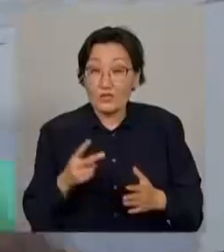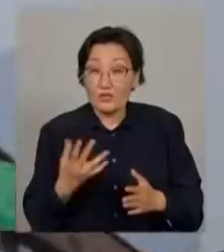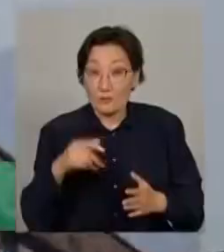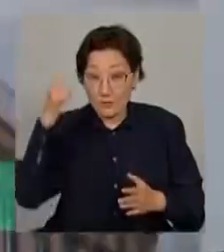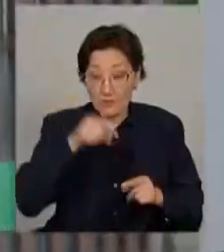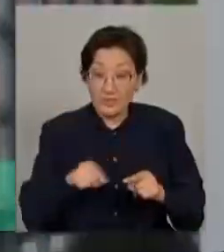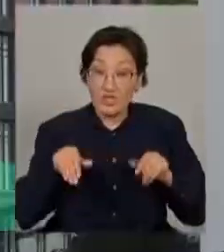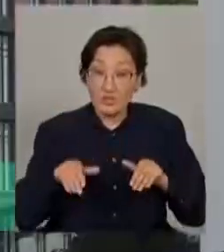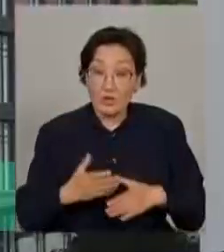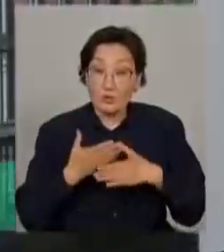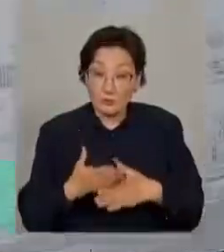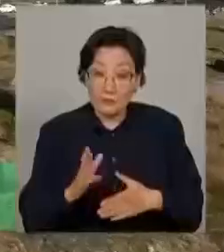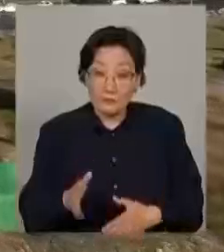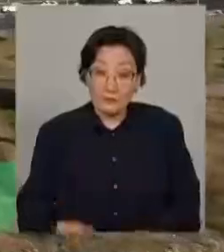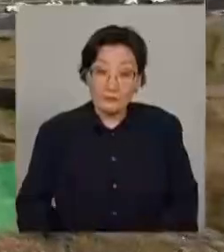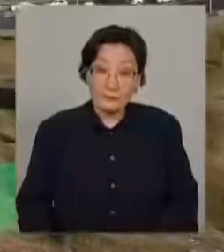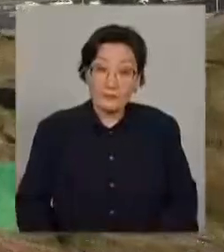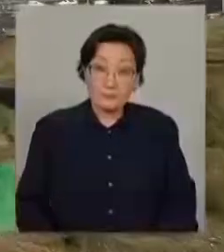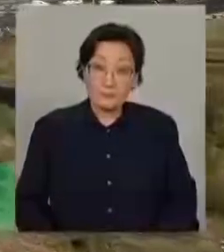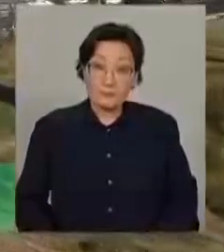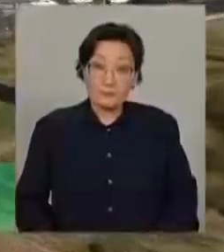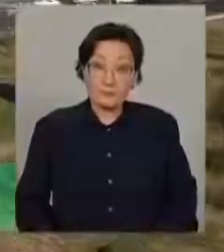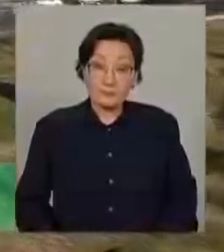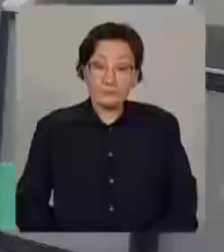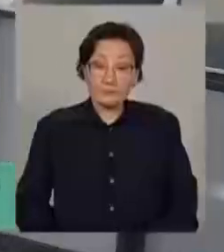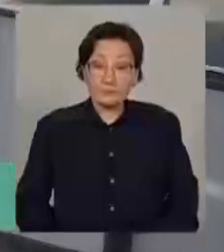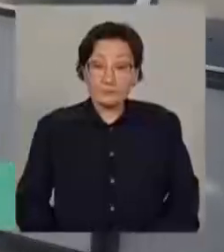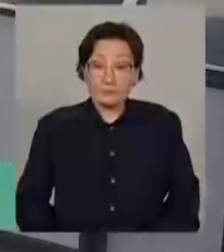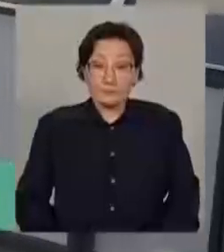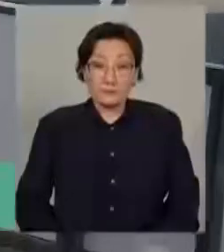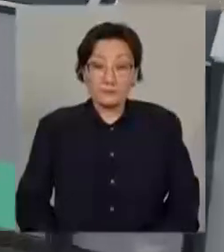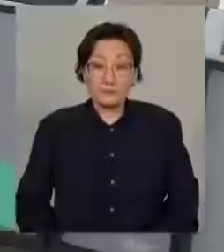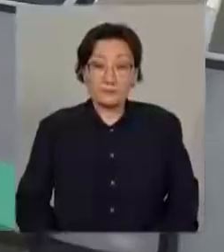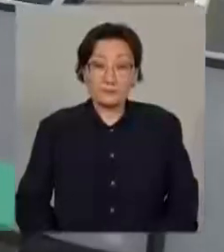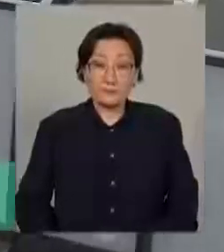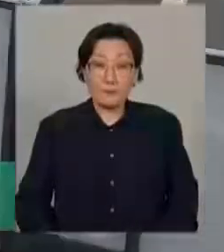жылға дейін шешуге ықпал етеді. Оразай Нұртайұлы, Жақсылық Тілепберген, Алматы телеарнасы.